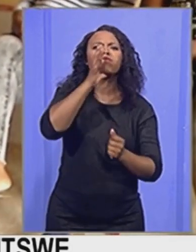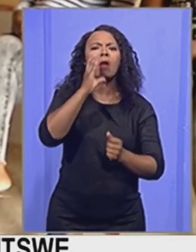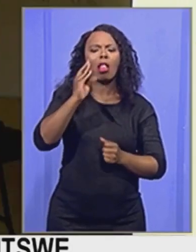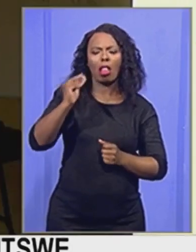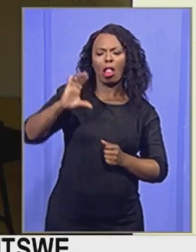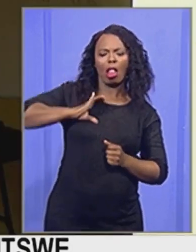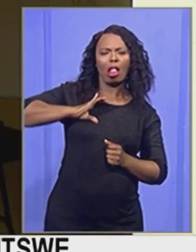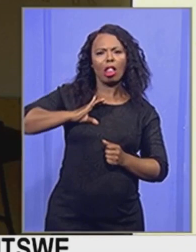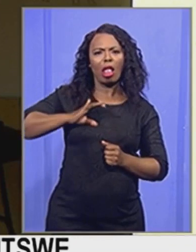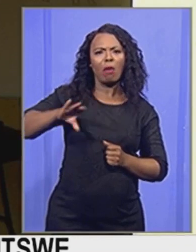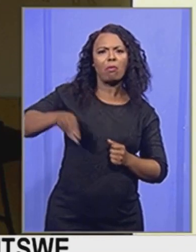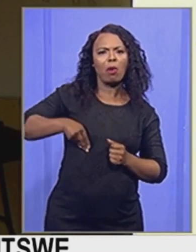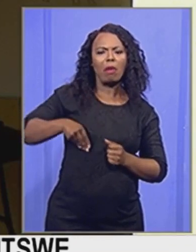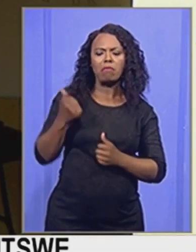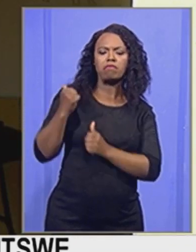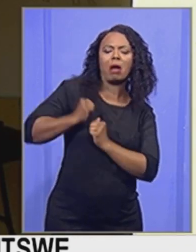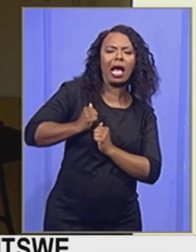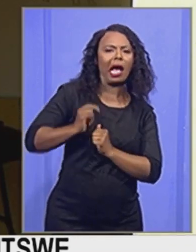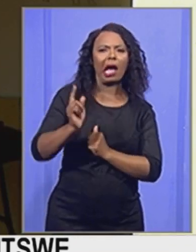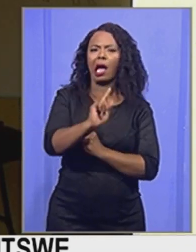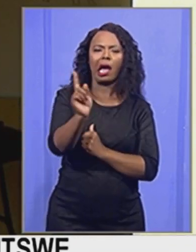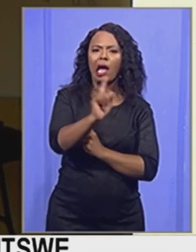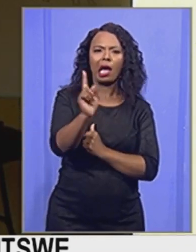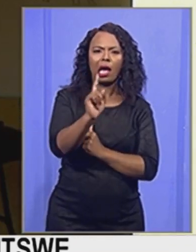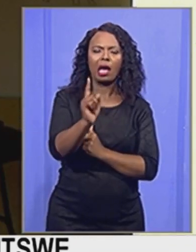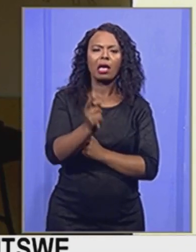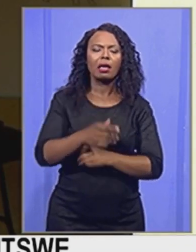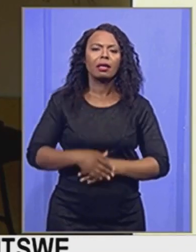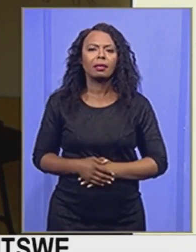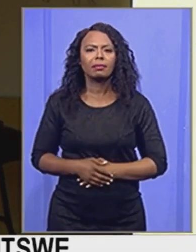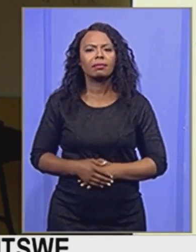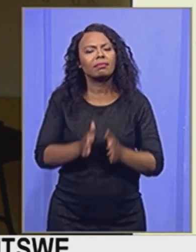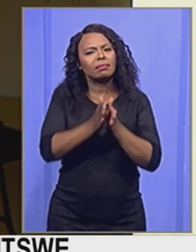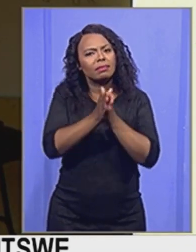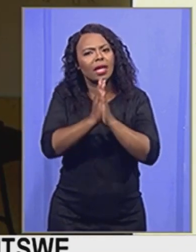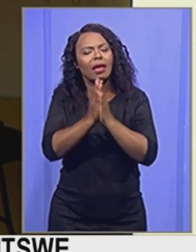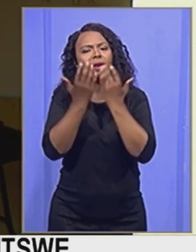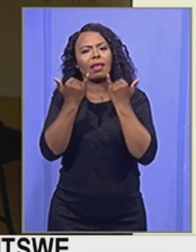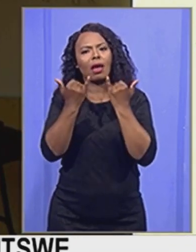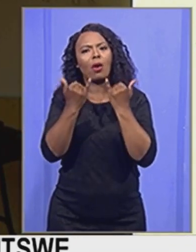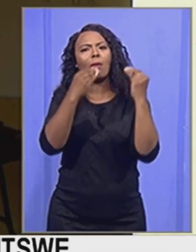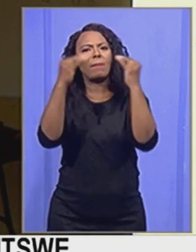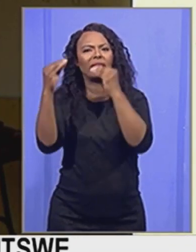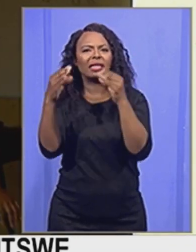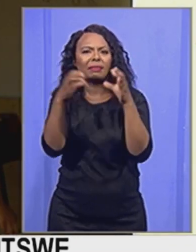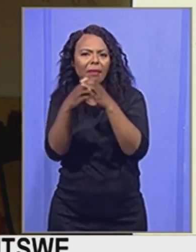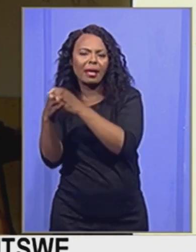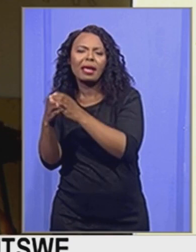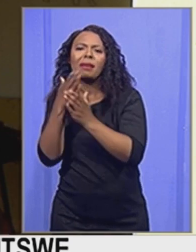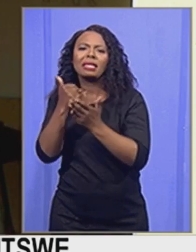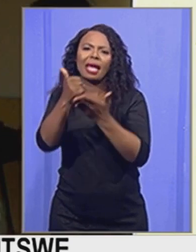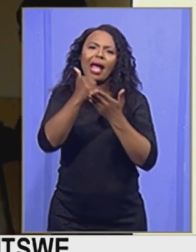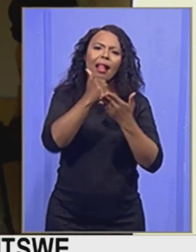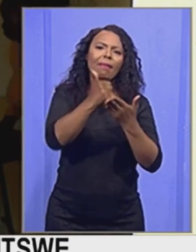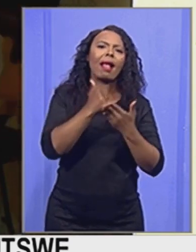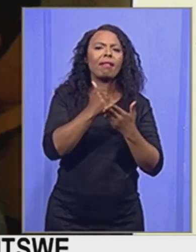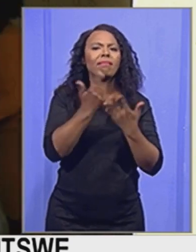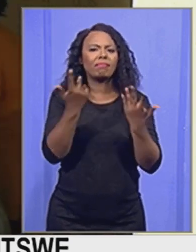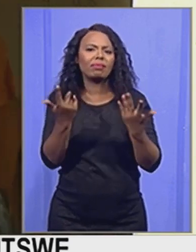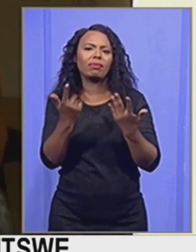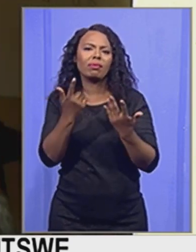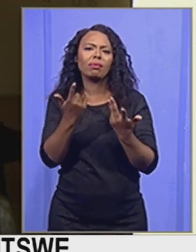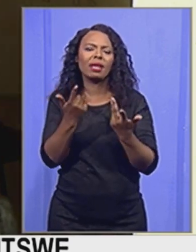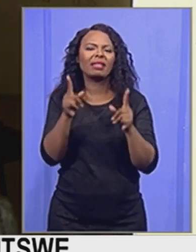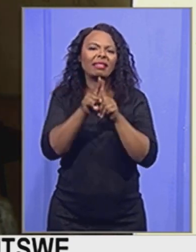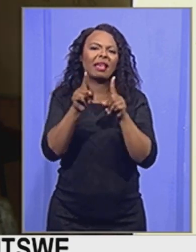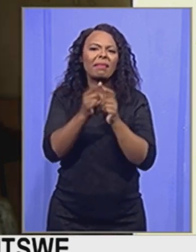opposition. Maloko a stokfela ba ipiletša go mosamarea wa kgaogelo le boragwebo potlana go ba thuša ka tšeo ba ka kgona go ba thuša ka tšona le go ba